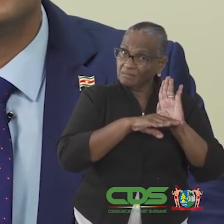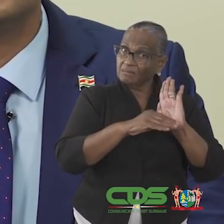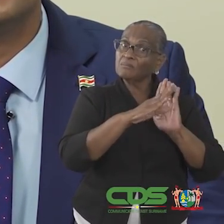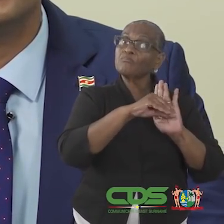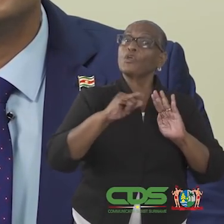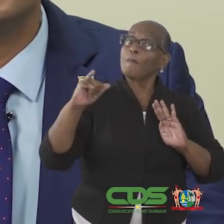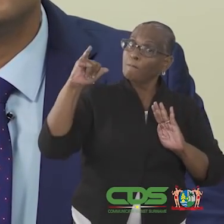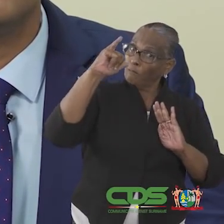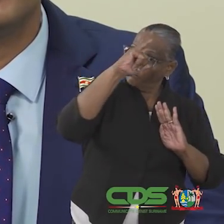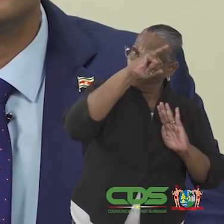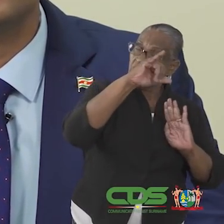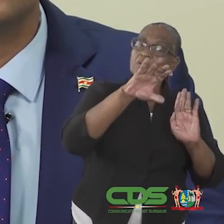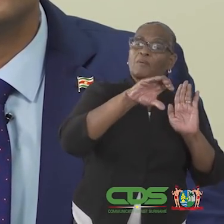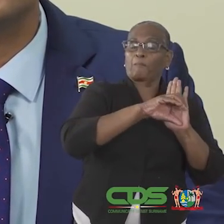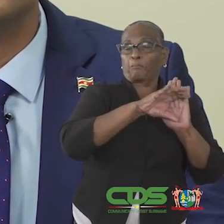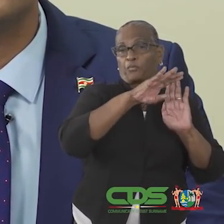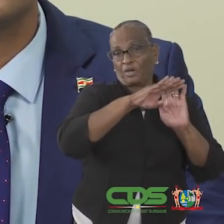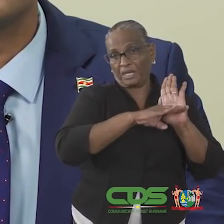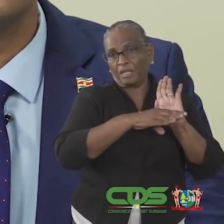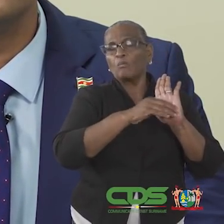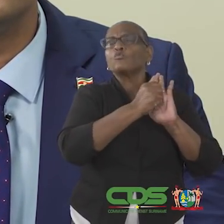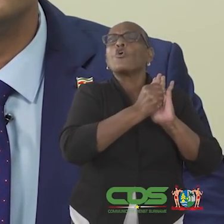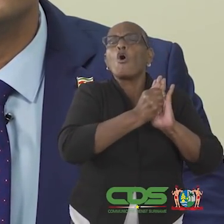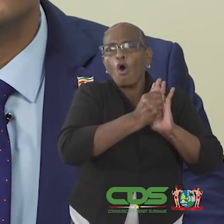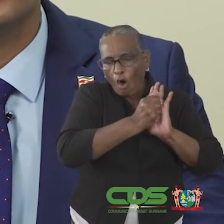van de geldende luchtvaartprotocollen.